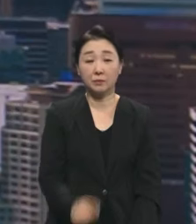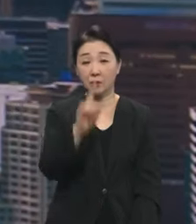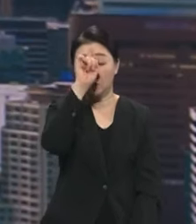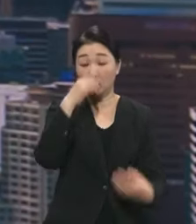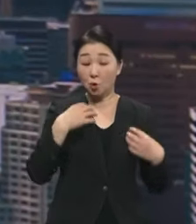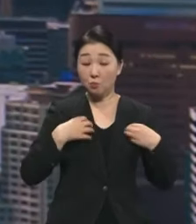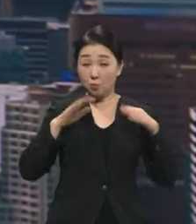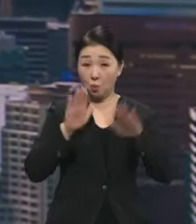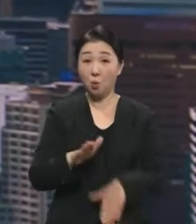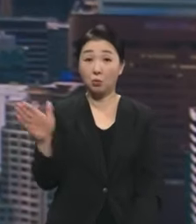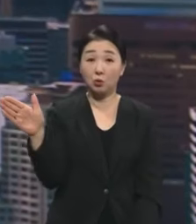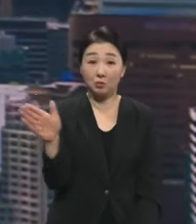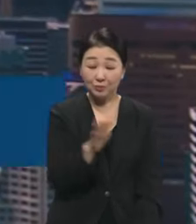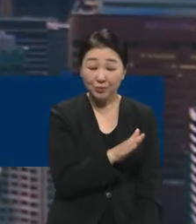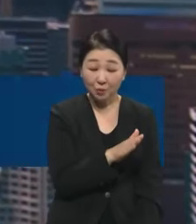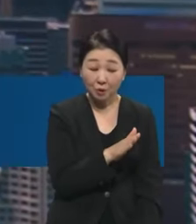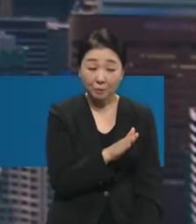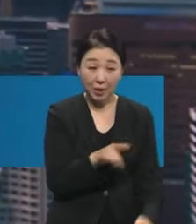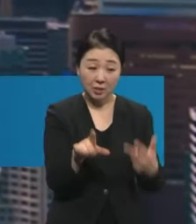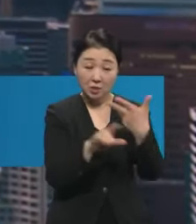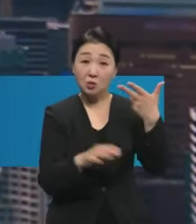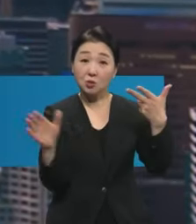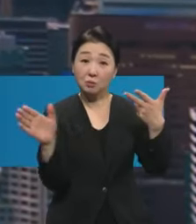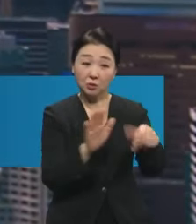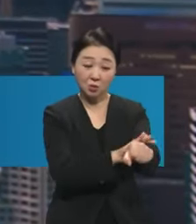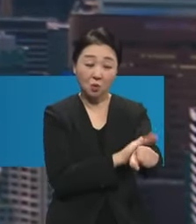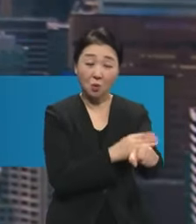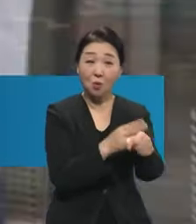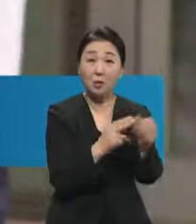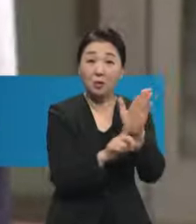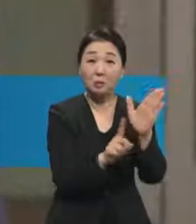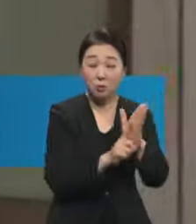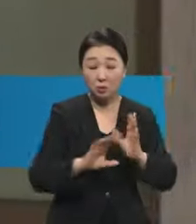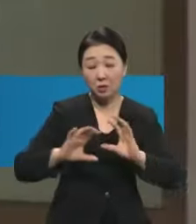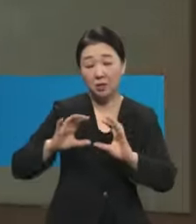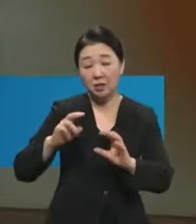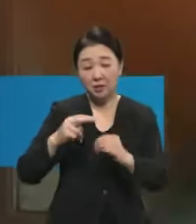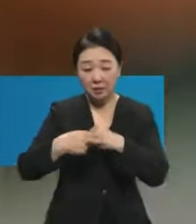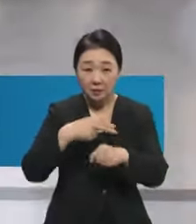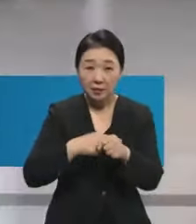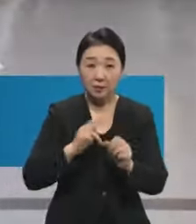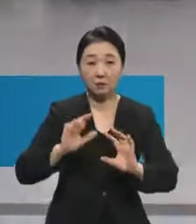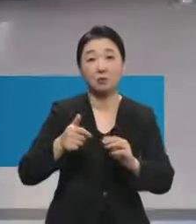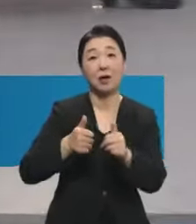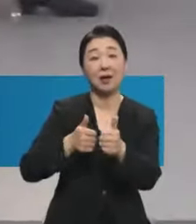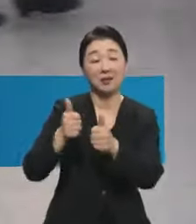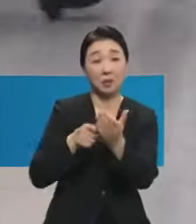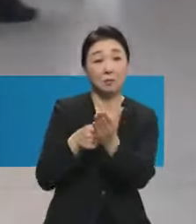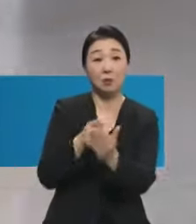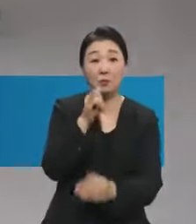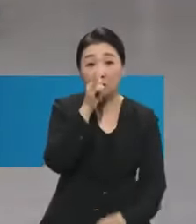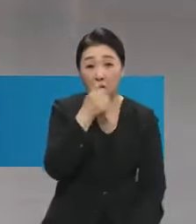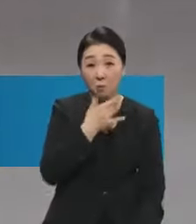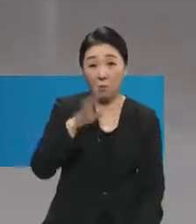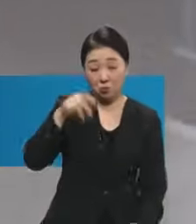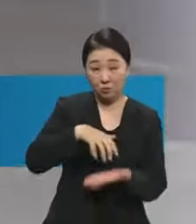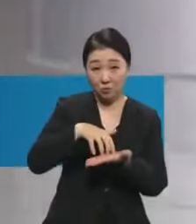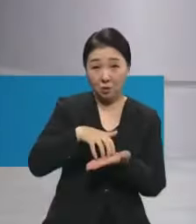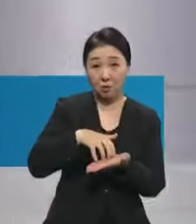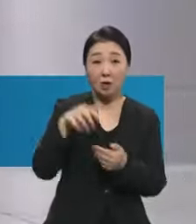정부가 오늘부터 하반기 전공의 모집과 의사 국가시험 접수를 시작합니다. 복지부 집계 결과 수련병원들은